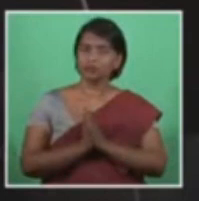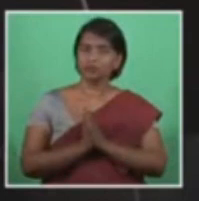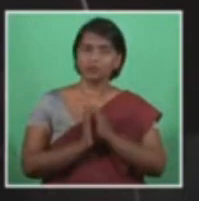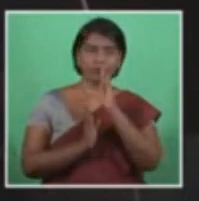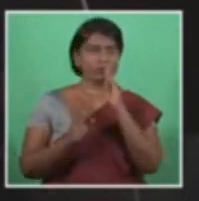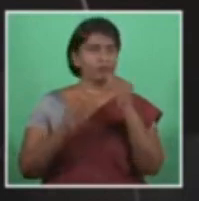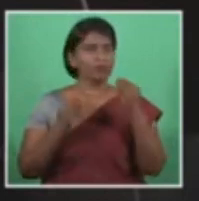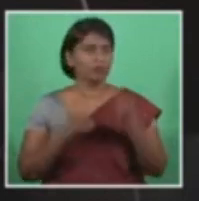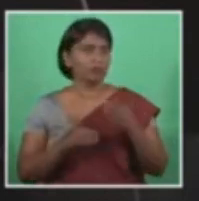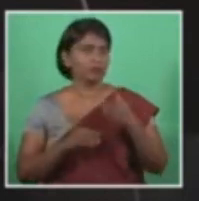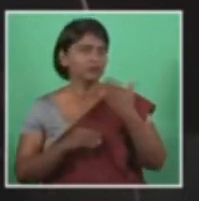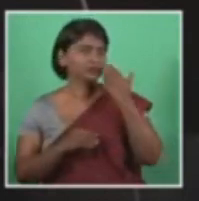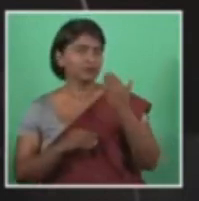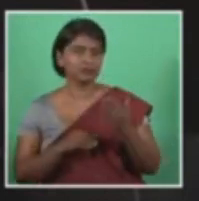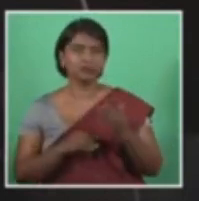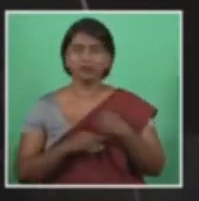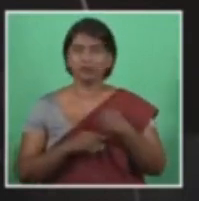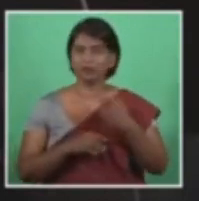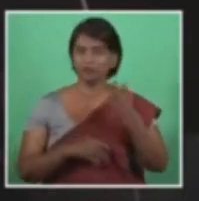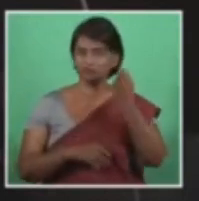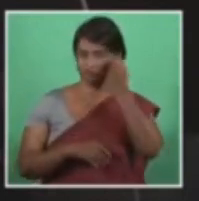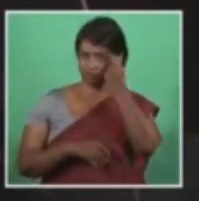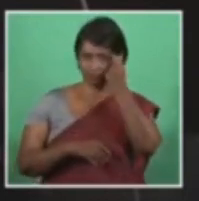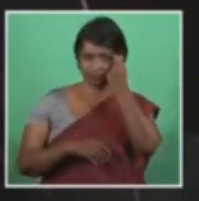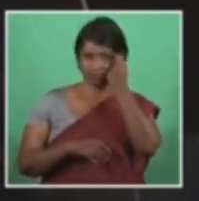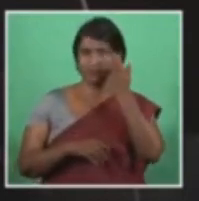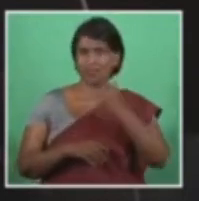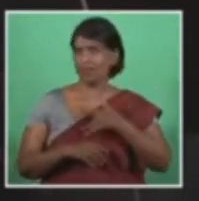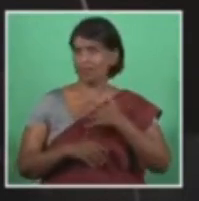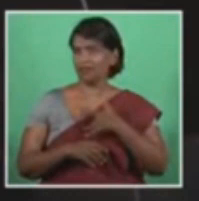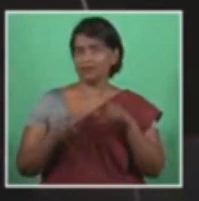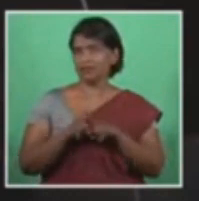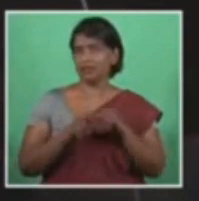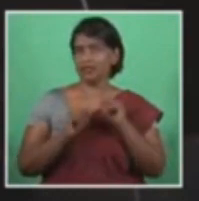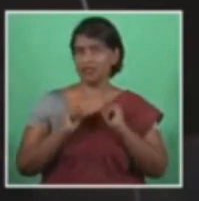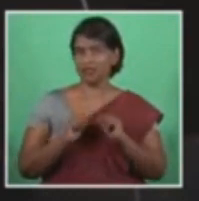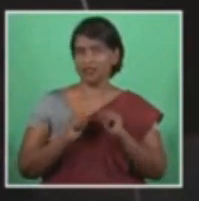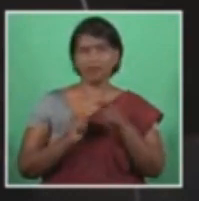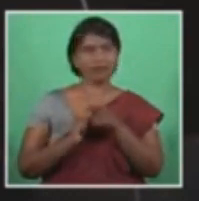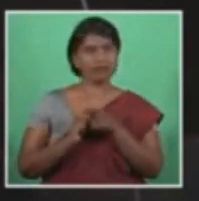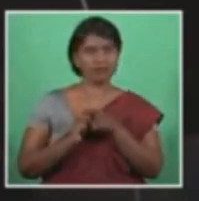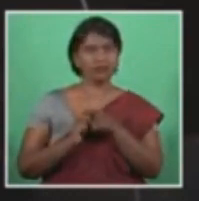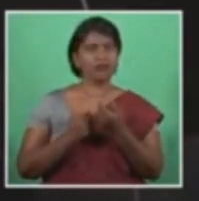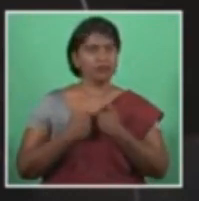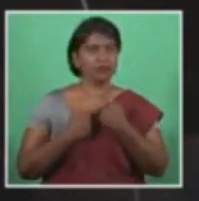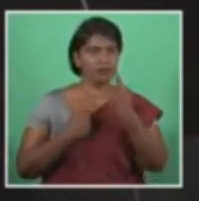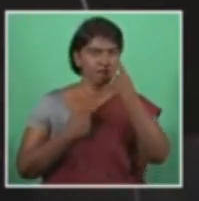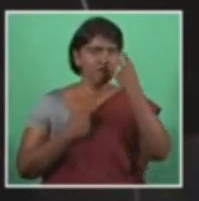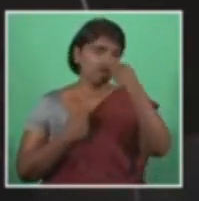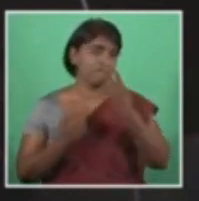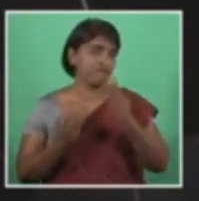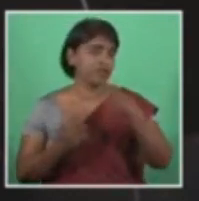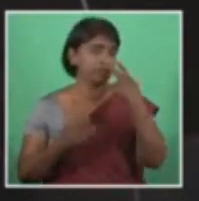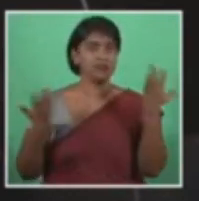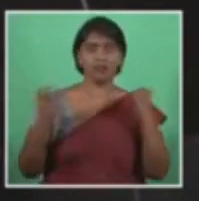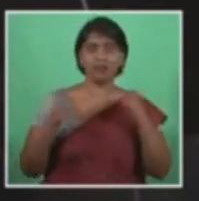පොඩි එනවා ආකල්පයක් මේ එනවා හැඟීමක් ඇයි මේ අපිව අවිශ්වාස කරන්නේ ඇයි